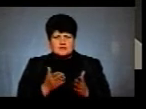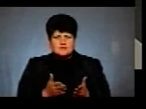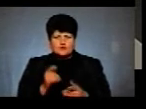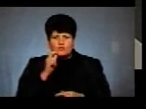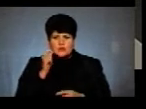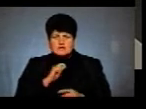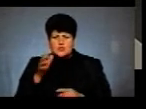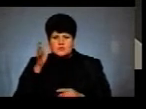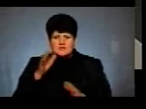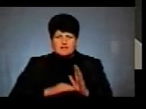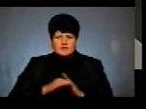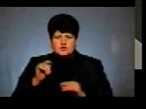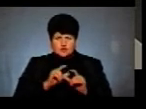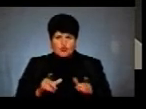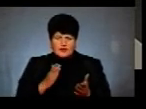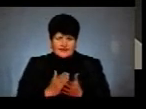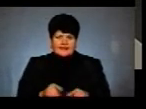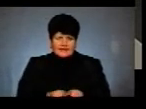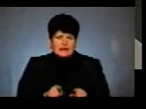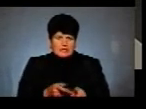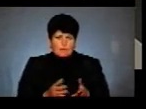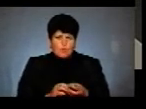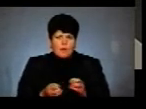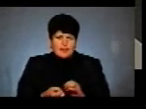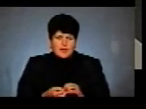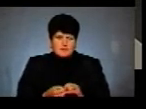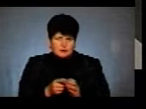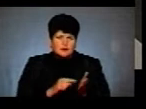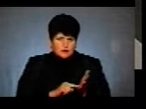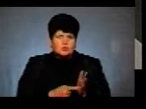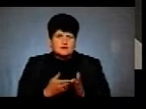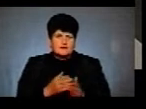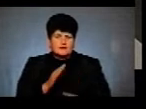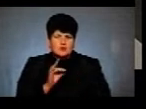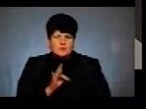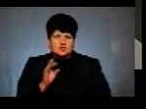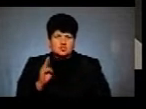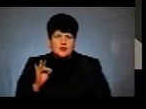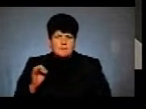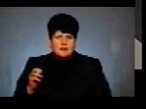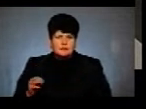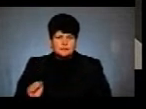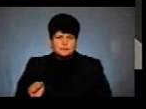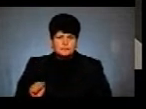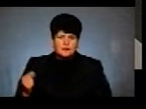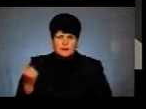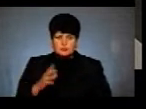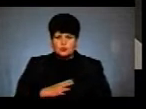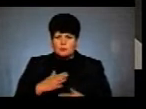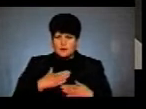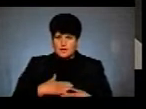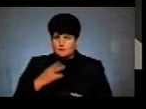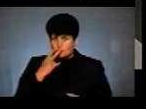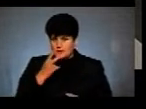українській освіті, вищій школі, зокрема, є такі проблеми, на яких наголосив Роман Шеремета? Ну, не перше, мені було приємно бачити